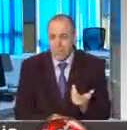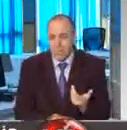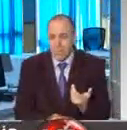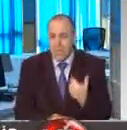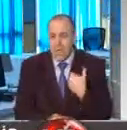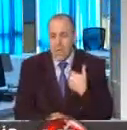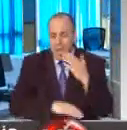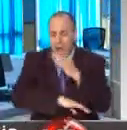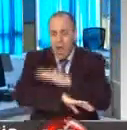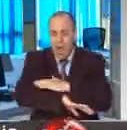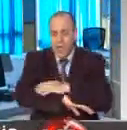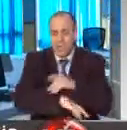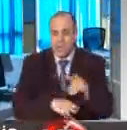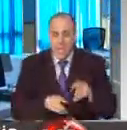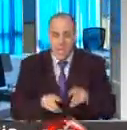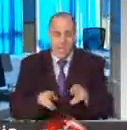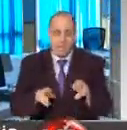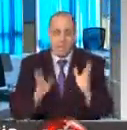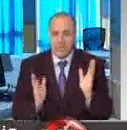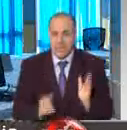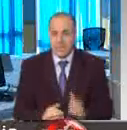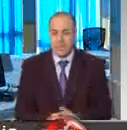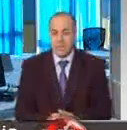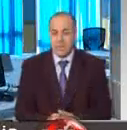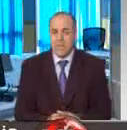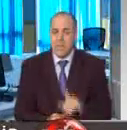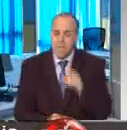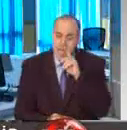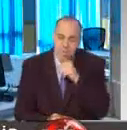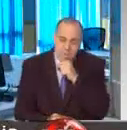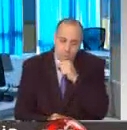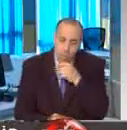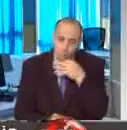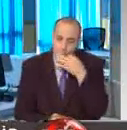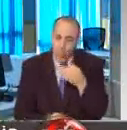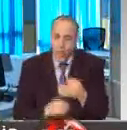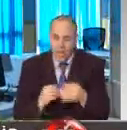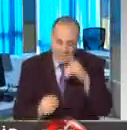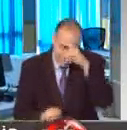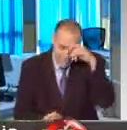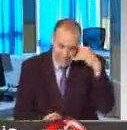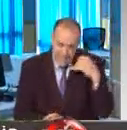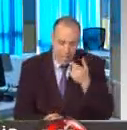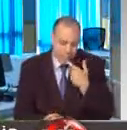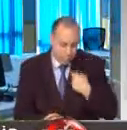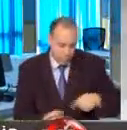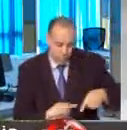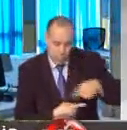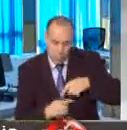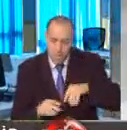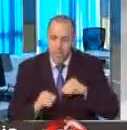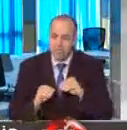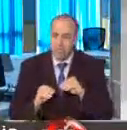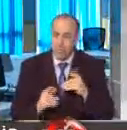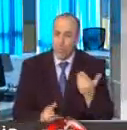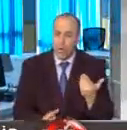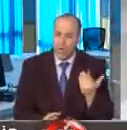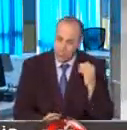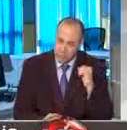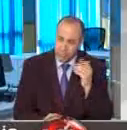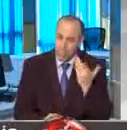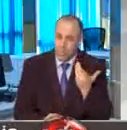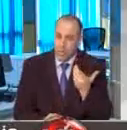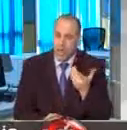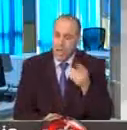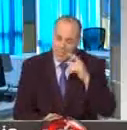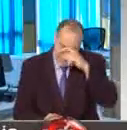تعملونا كياس وقنطره. تواصل السيده جرد حقائق معاناه احفادها ليتكلم احدهم ويروي